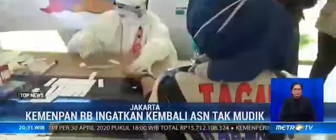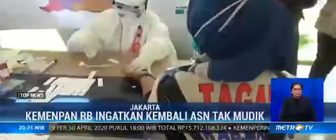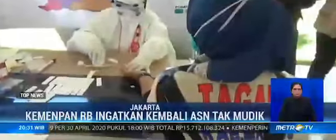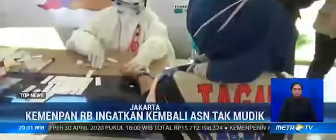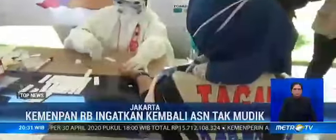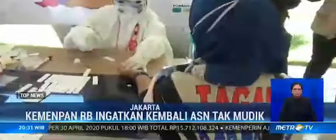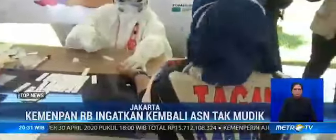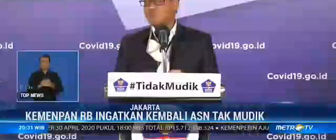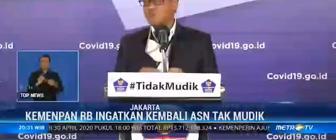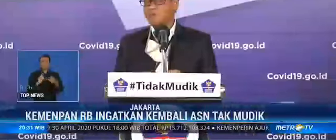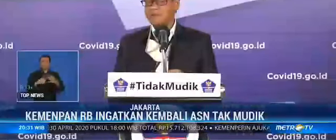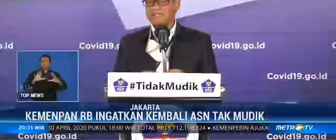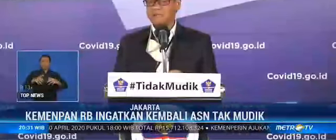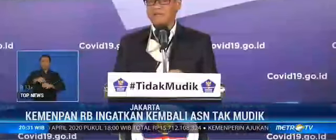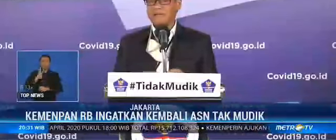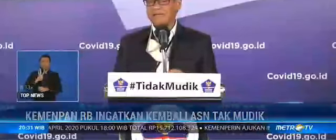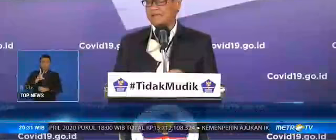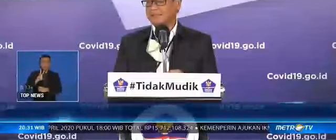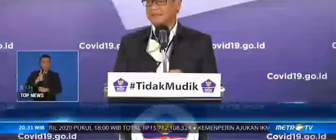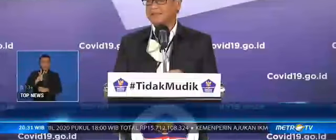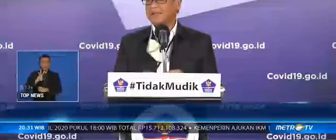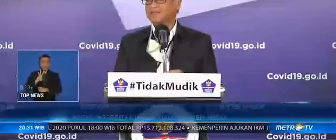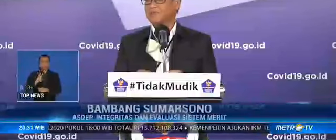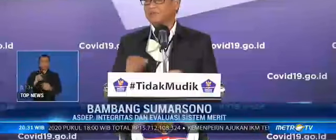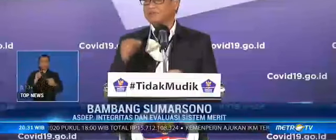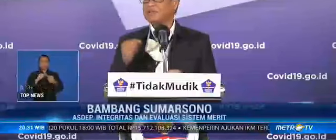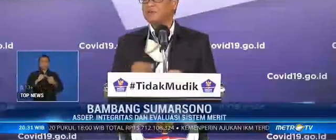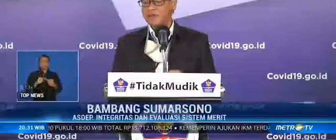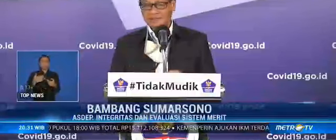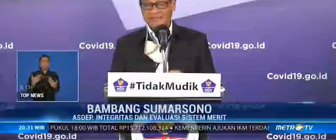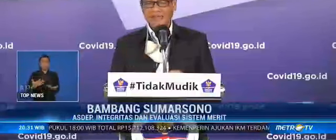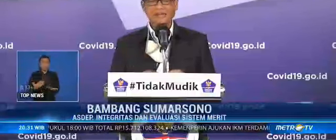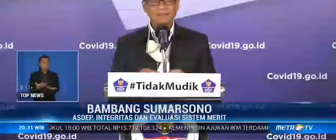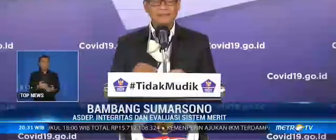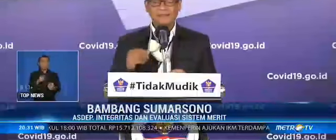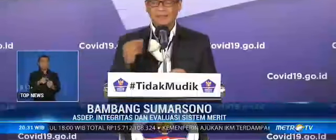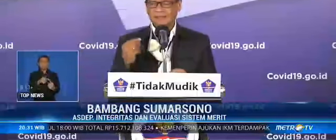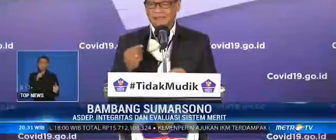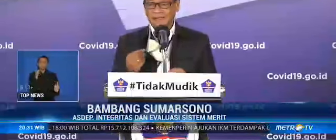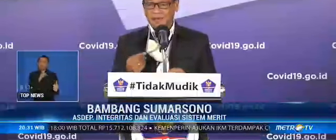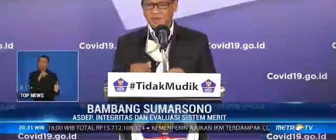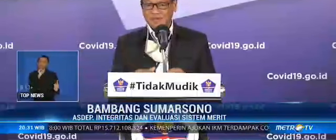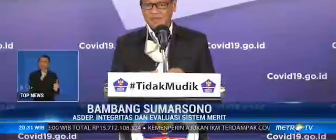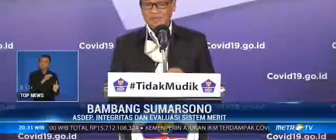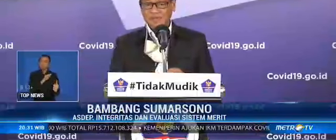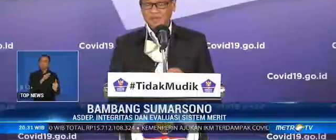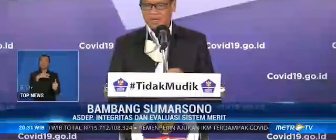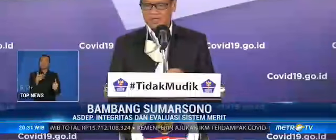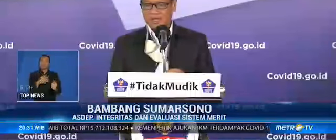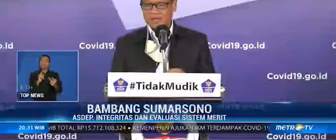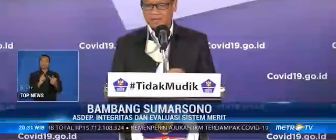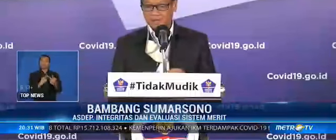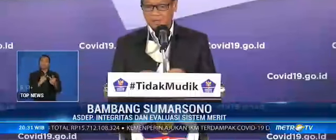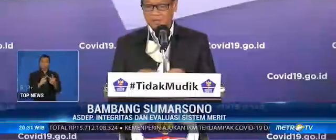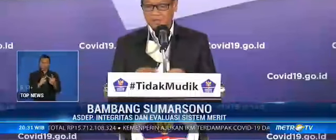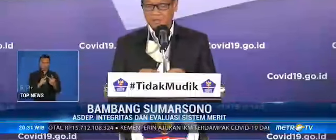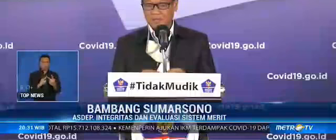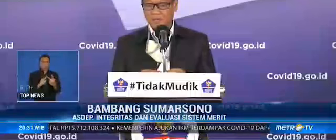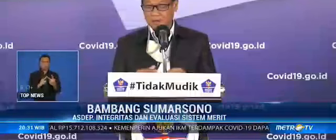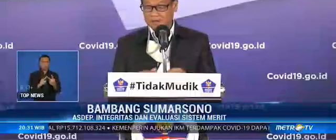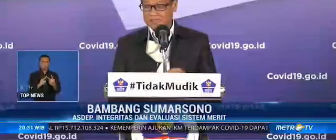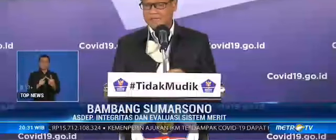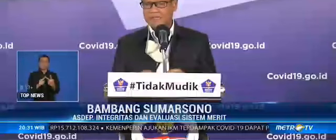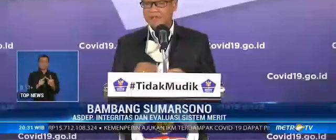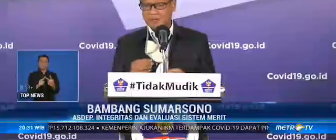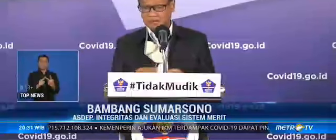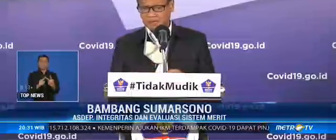tidak apa itu hukuman disiplin ringan yaitu teguran lisan kemudian yang yang EE